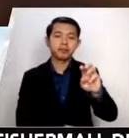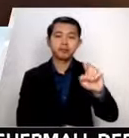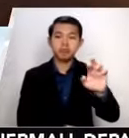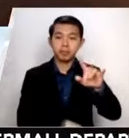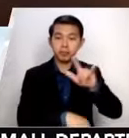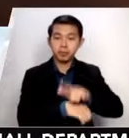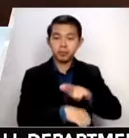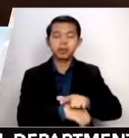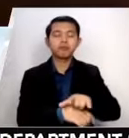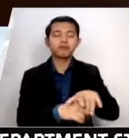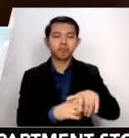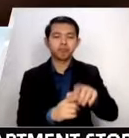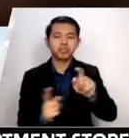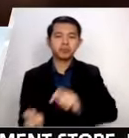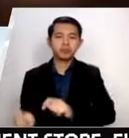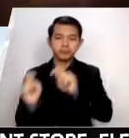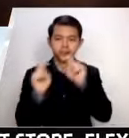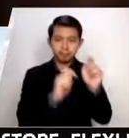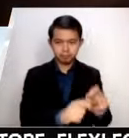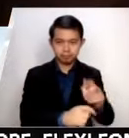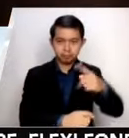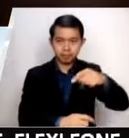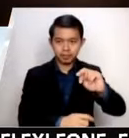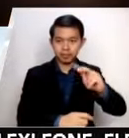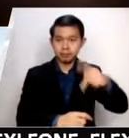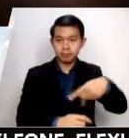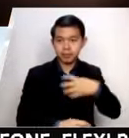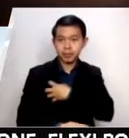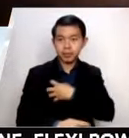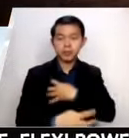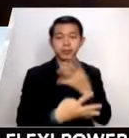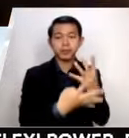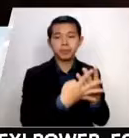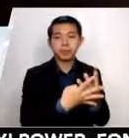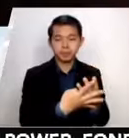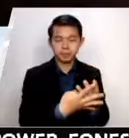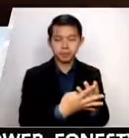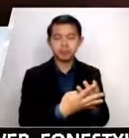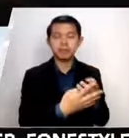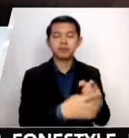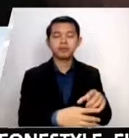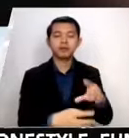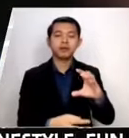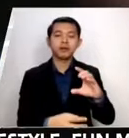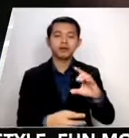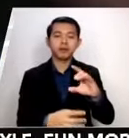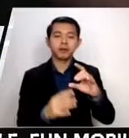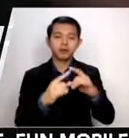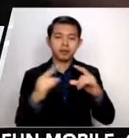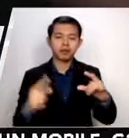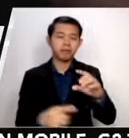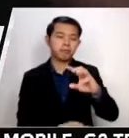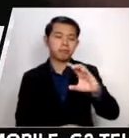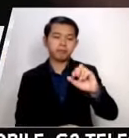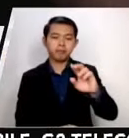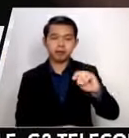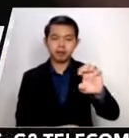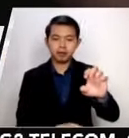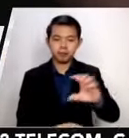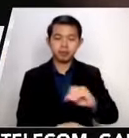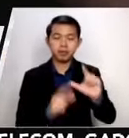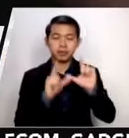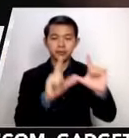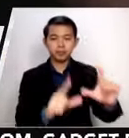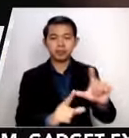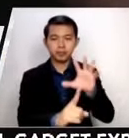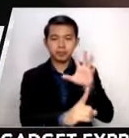sa PNP custodial center sa Camp Crame kung saan isinilbi ang arrest one sa kanila kinukumpirma po natin na hawak na po